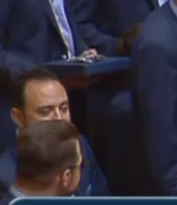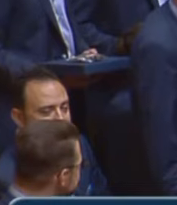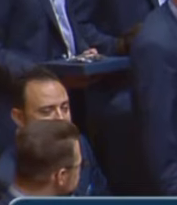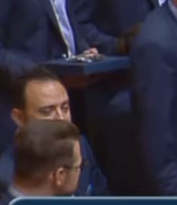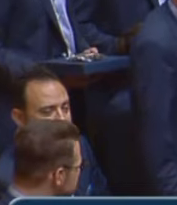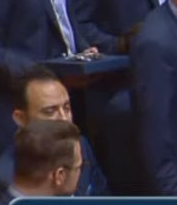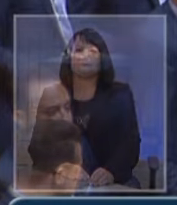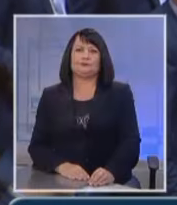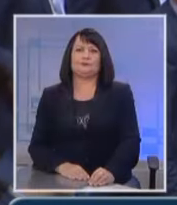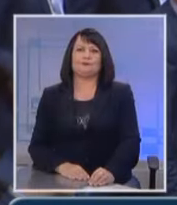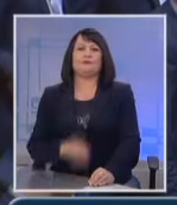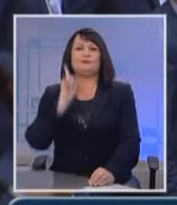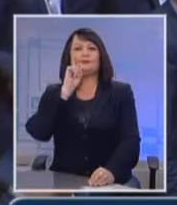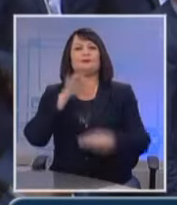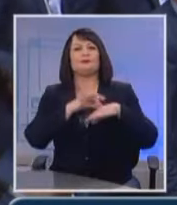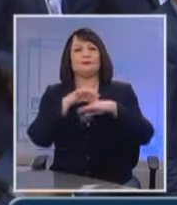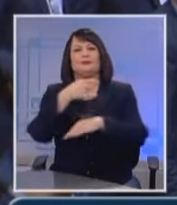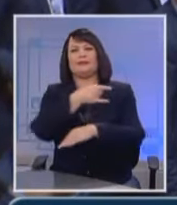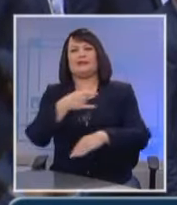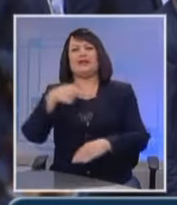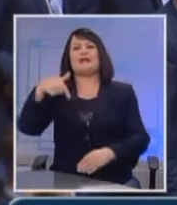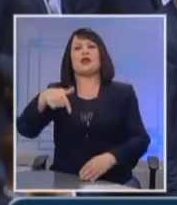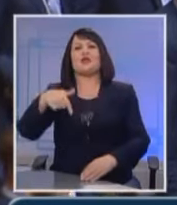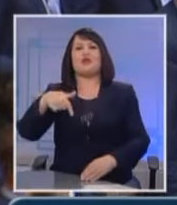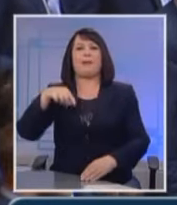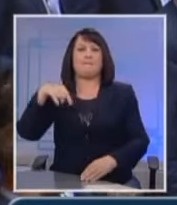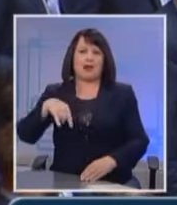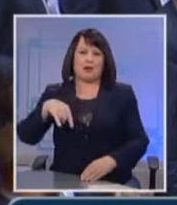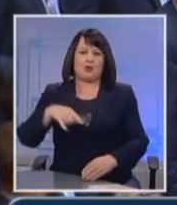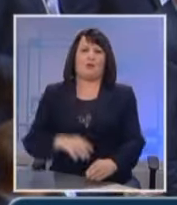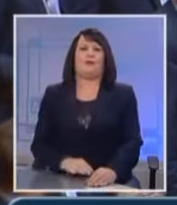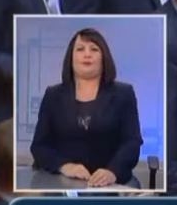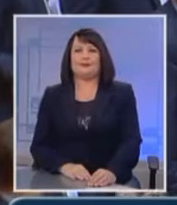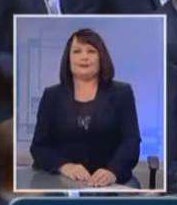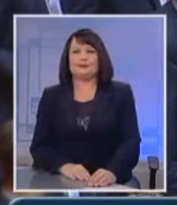και η Σύνοδος Ζερβογιάννη Γιαννούλα Παναγιώτα.